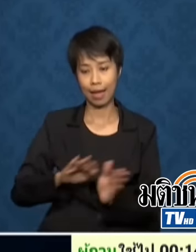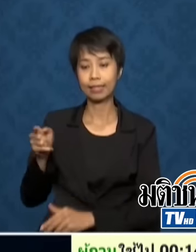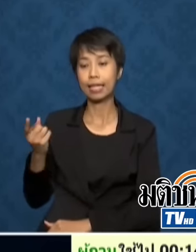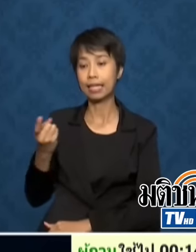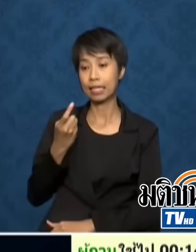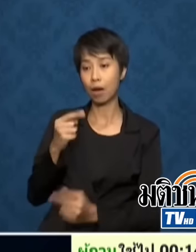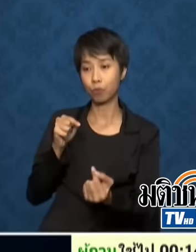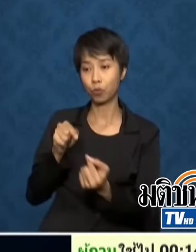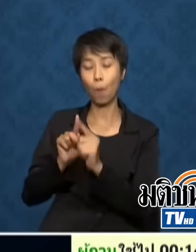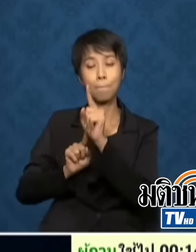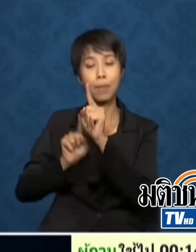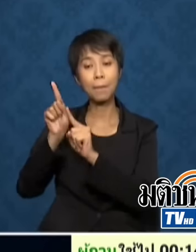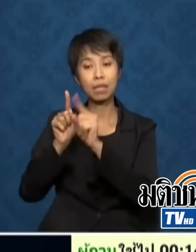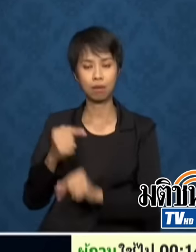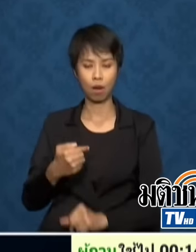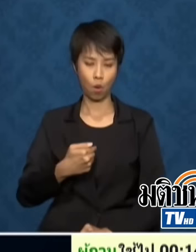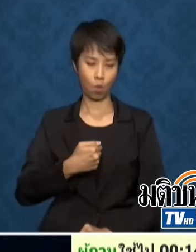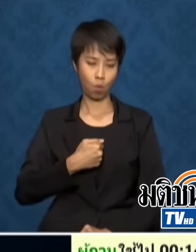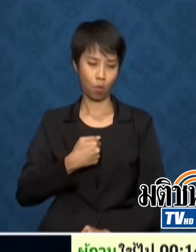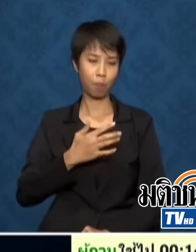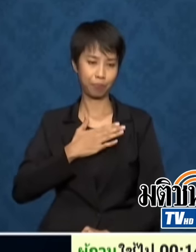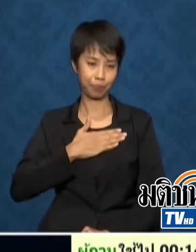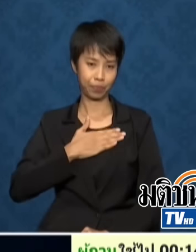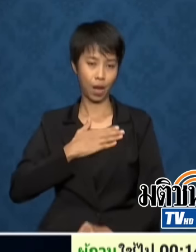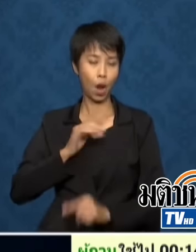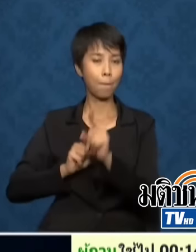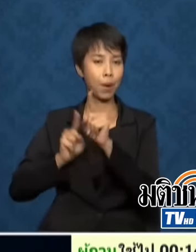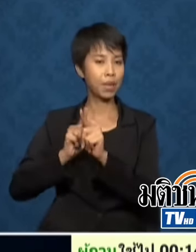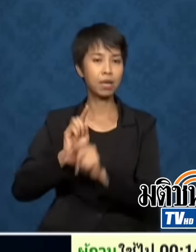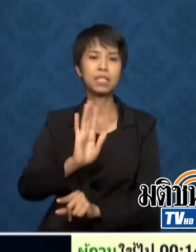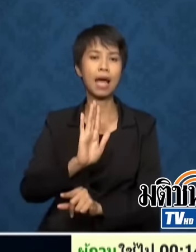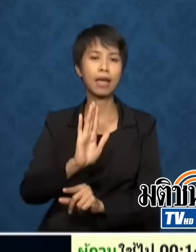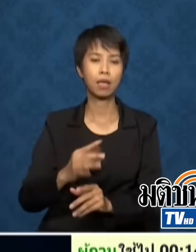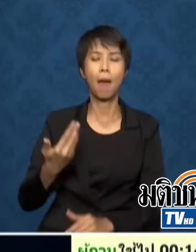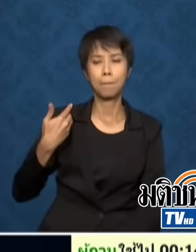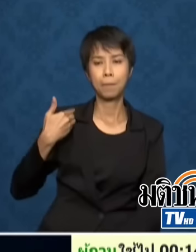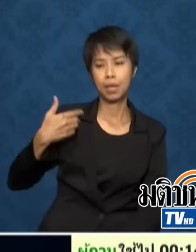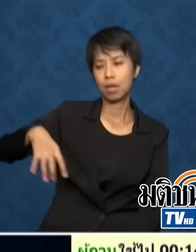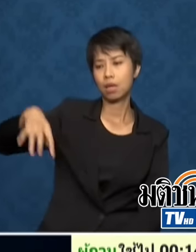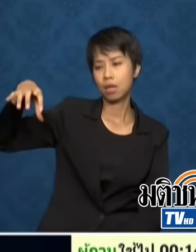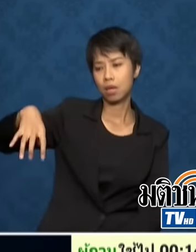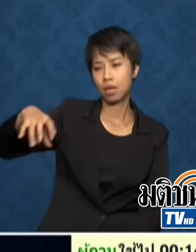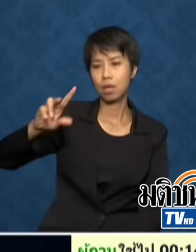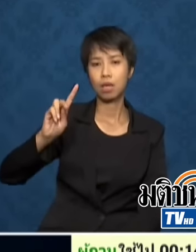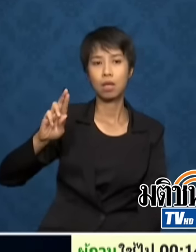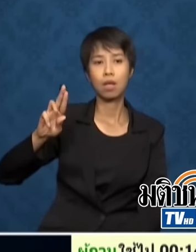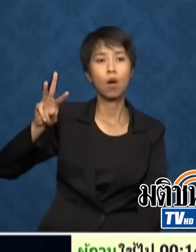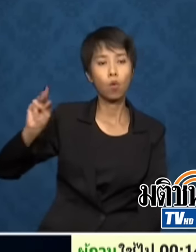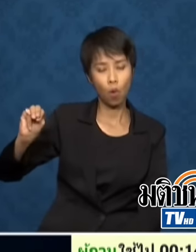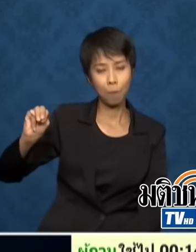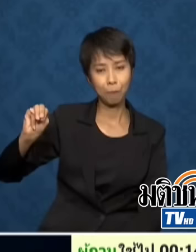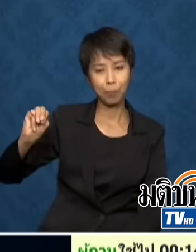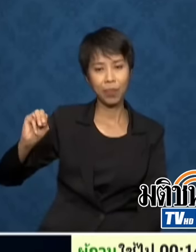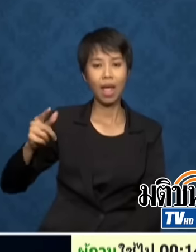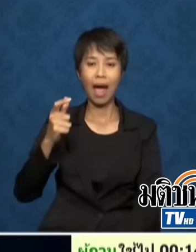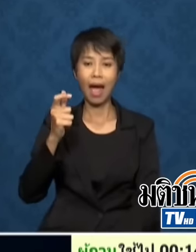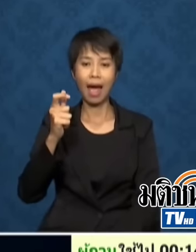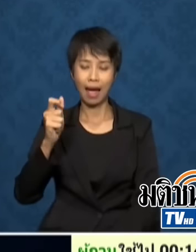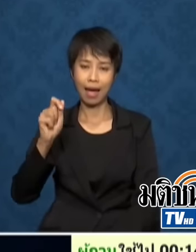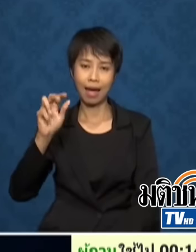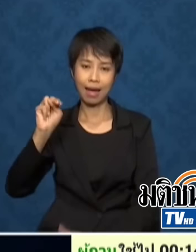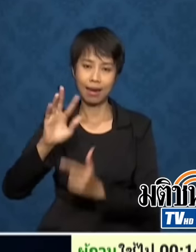ก็ไม่ใช่ผมประเมินมันจะมีแบบฟอร์มของกรมอนามัยแล้วต้องมีพยาบาลหรือผู้เกี่ยวข้องประเมินซึ่งเขาก็ประเมินต